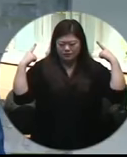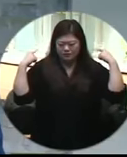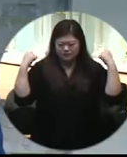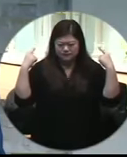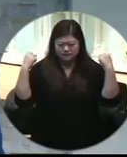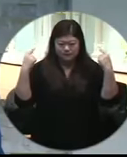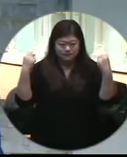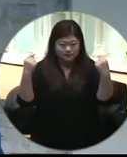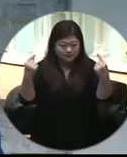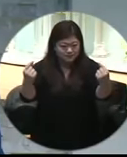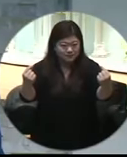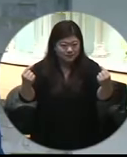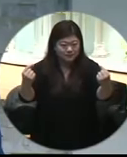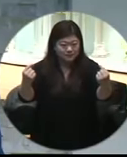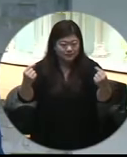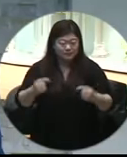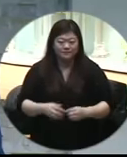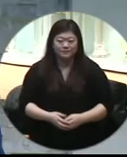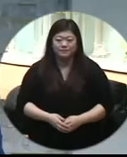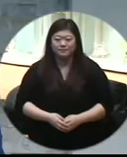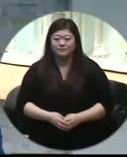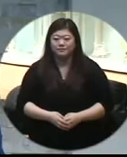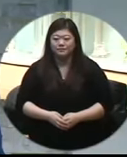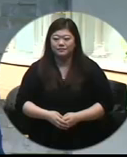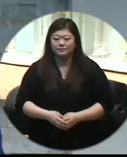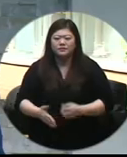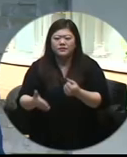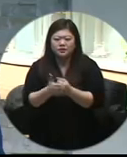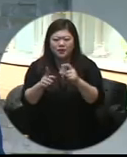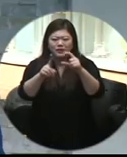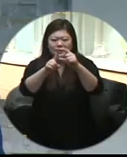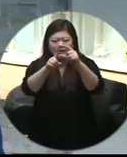동일하다라고 강조하고 있습니다. 그래서 우리가